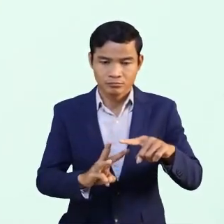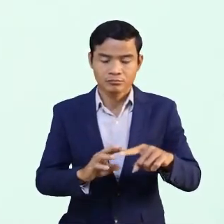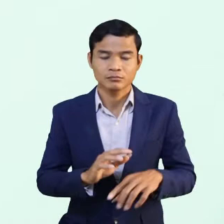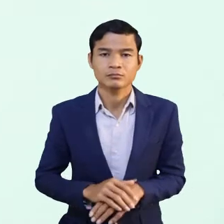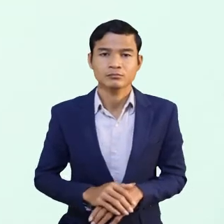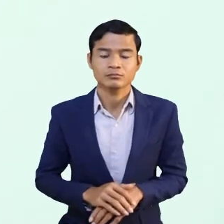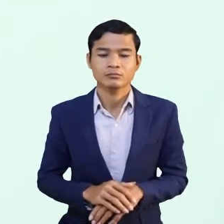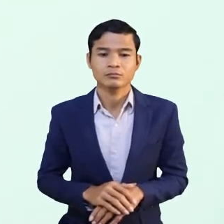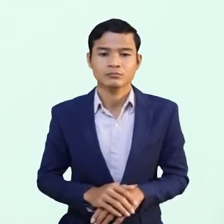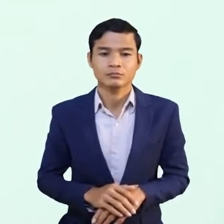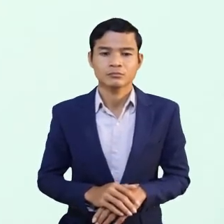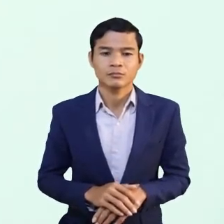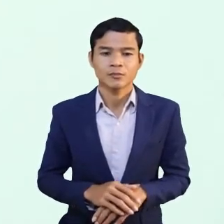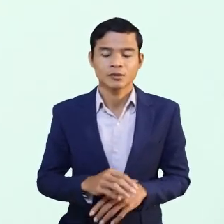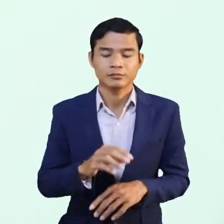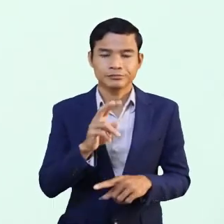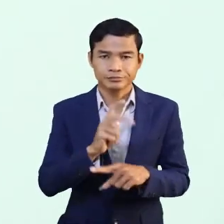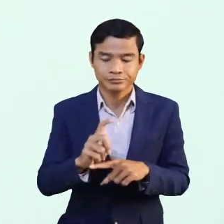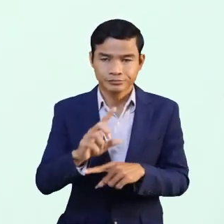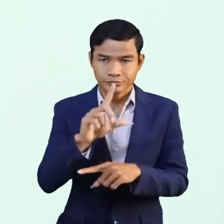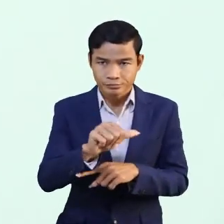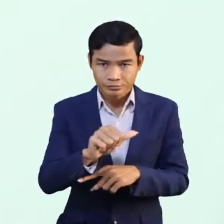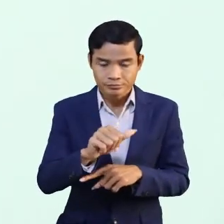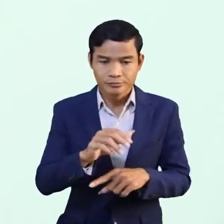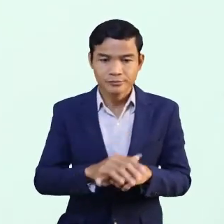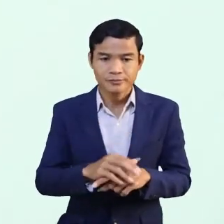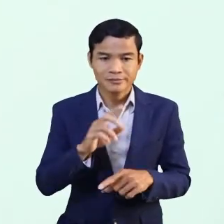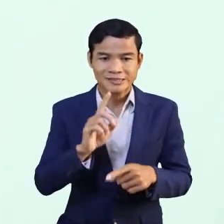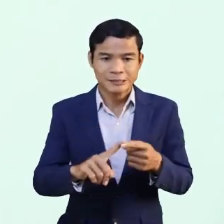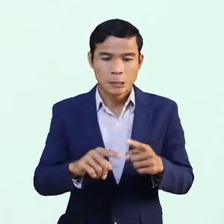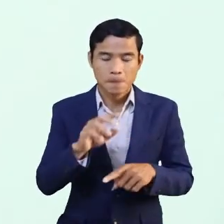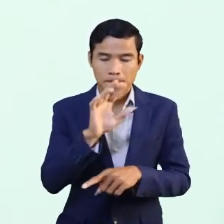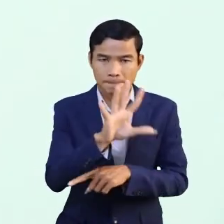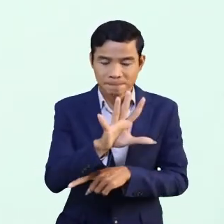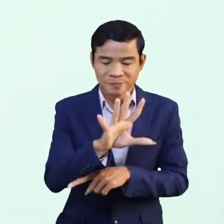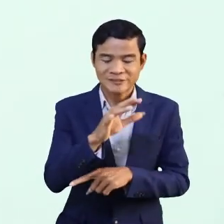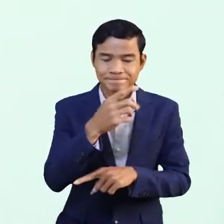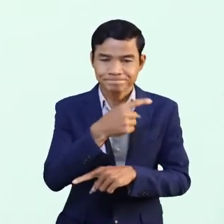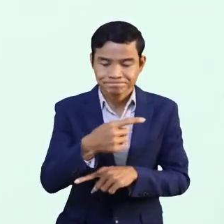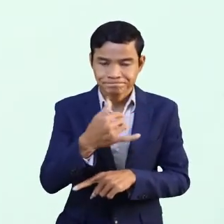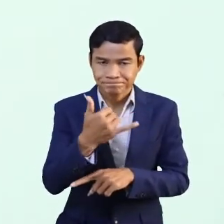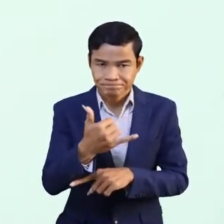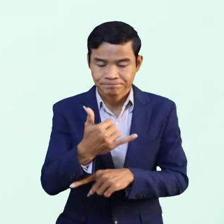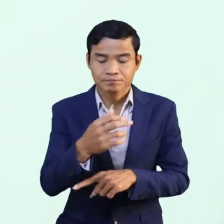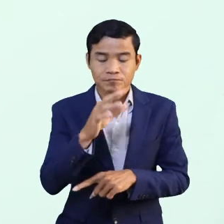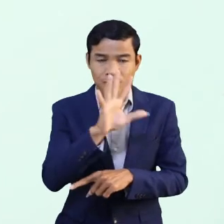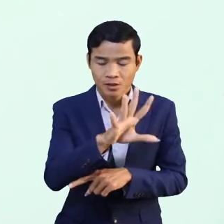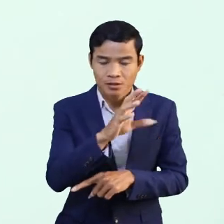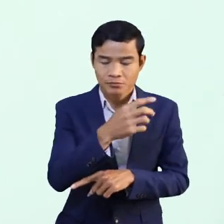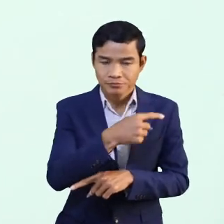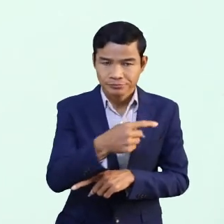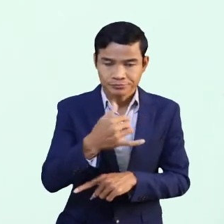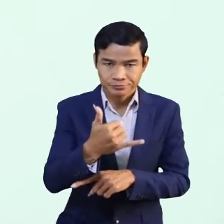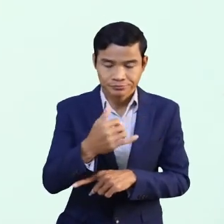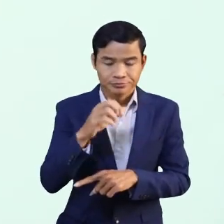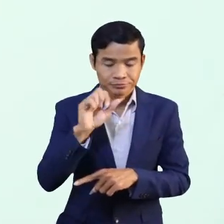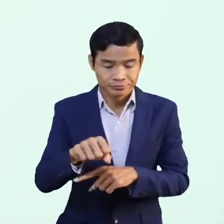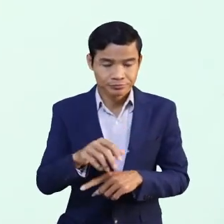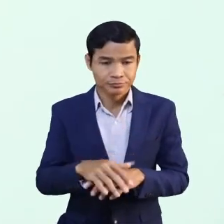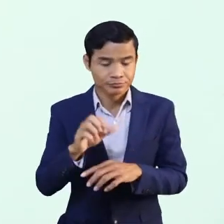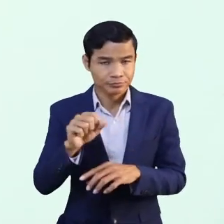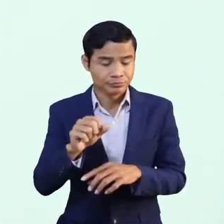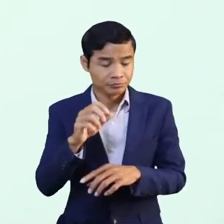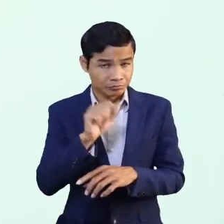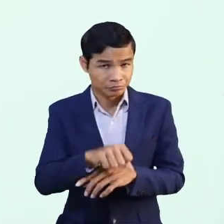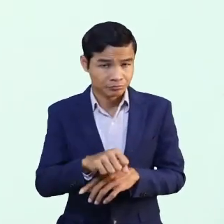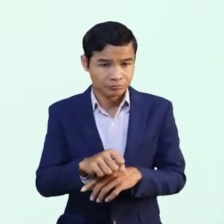ខ3ចាមកខ្ទង់រយមានលេខ5តួដកទី2មានលេខ6តា5និង6ចាដក5ដ